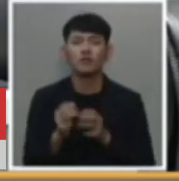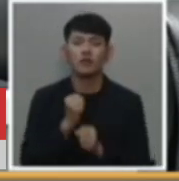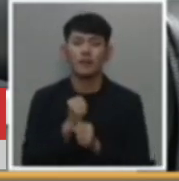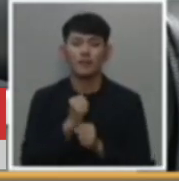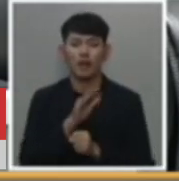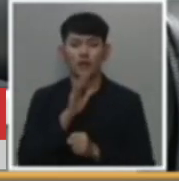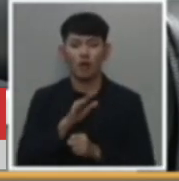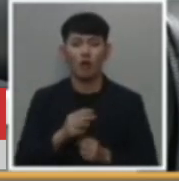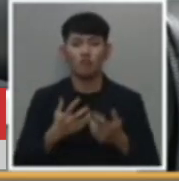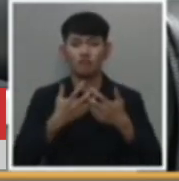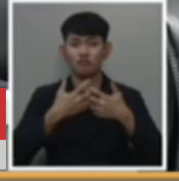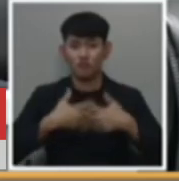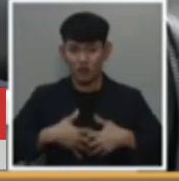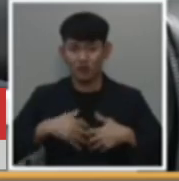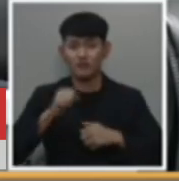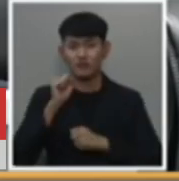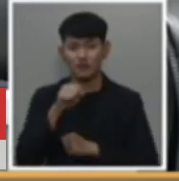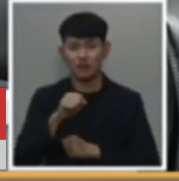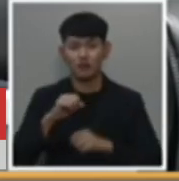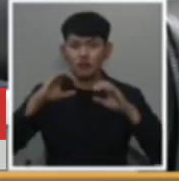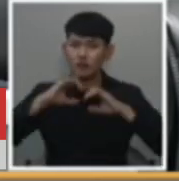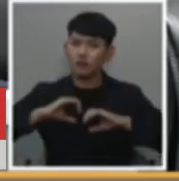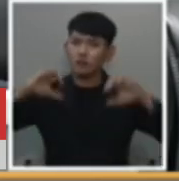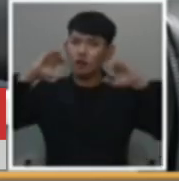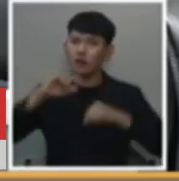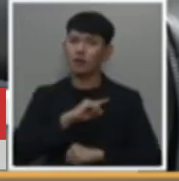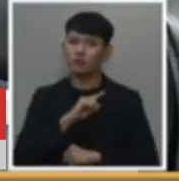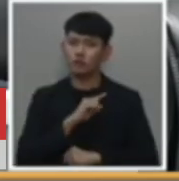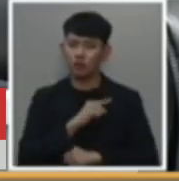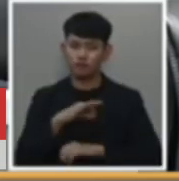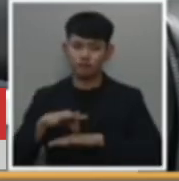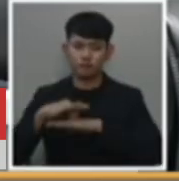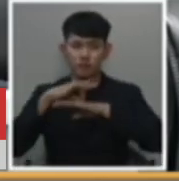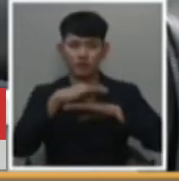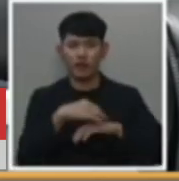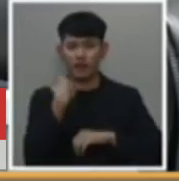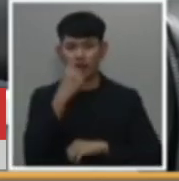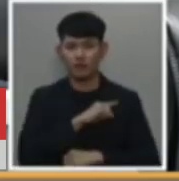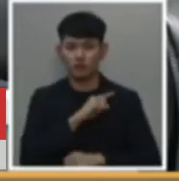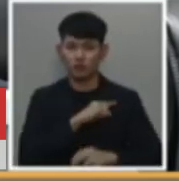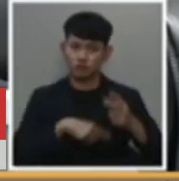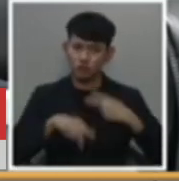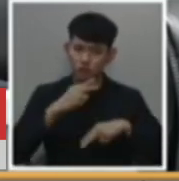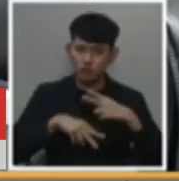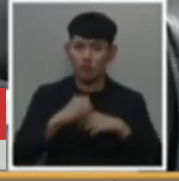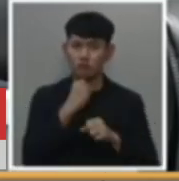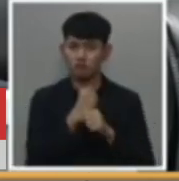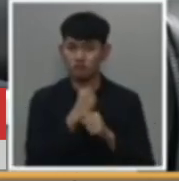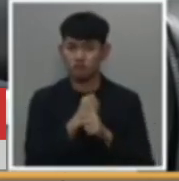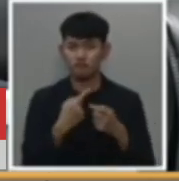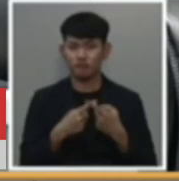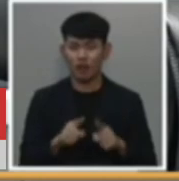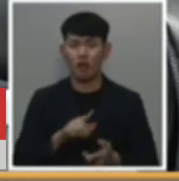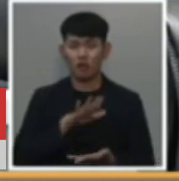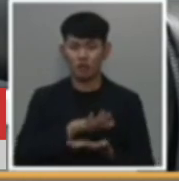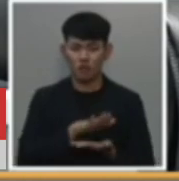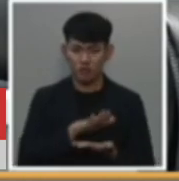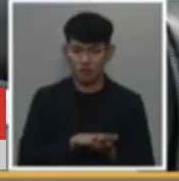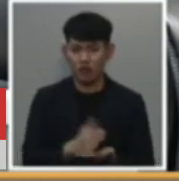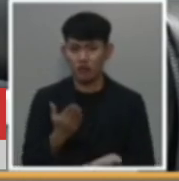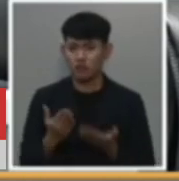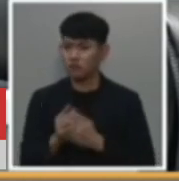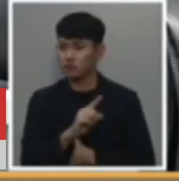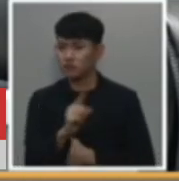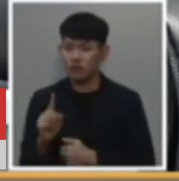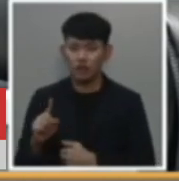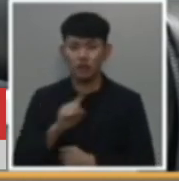ะนั้นรัฐบาลได้แต่งตั้งผู้รับผิดชอบตรวจสอบในการผลิตส่วนที่โรงเรียนและหน่วยงานที่รับก็เป็น